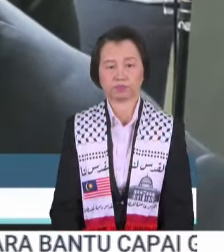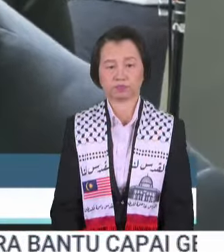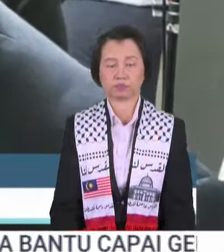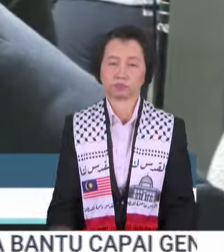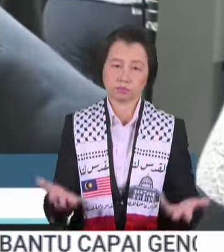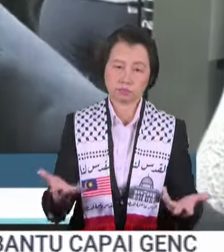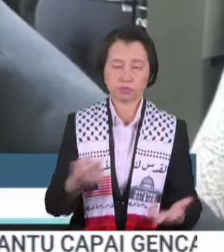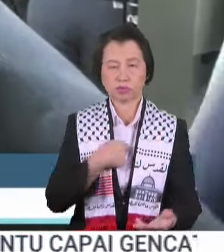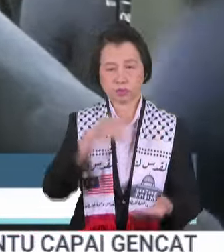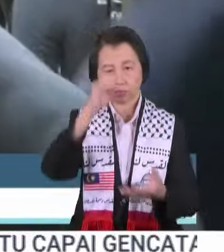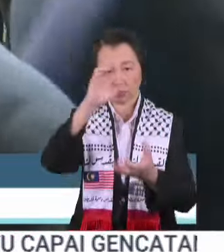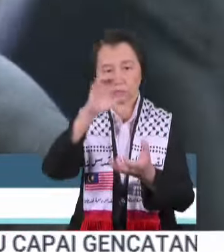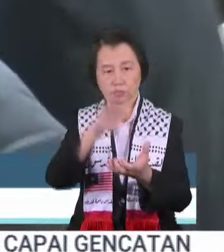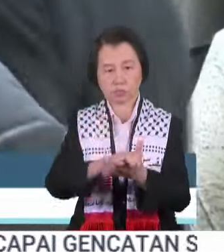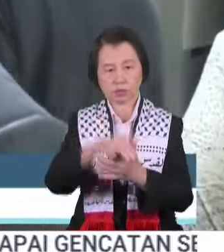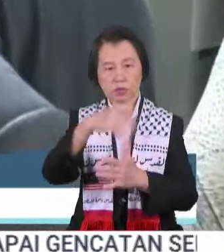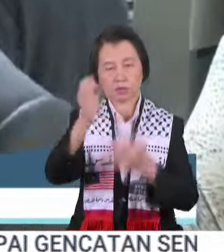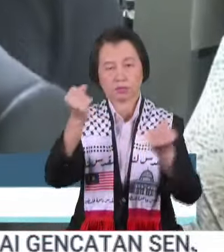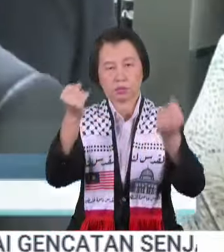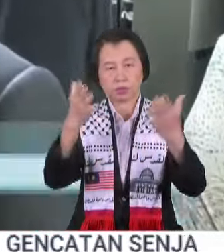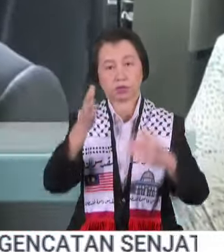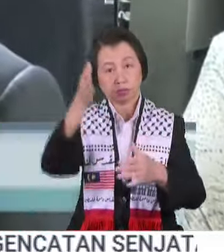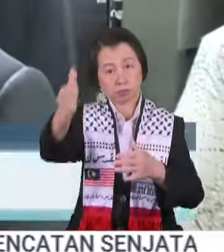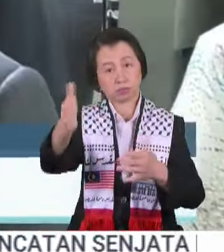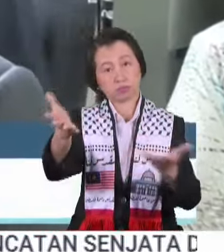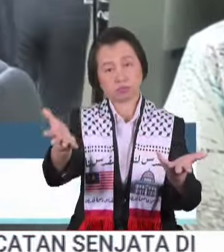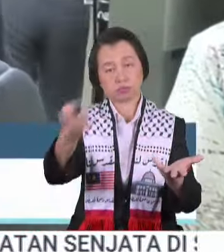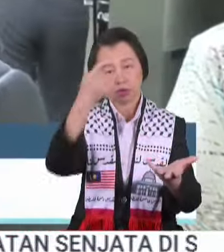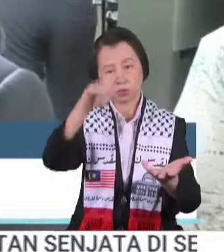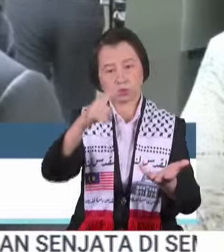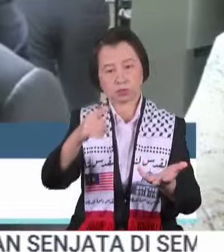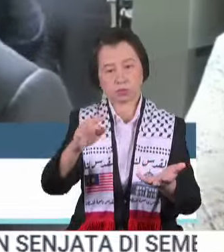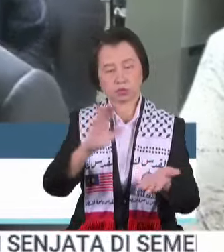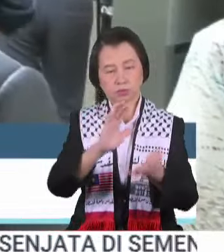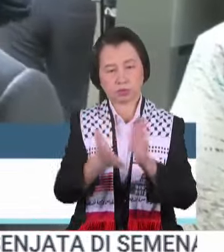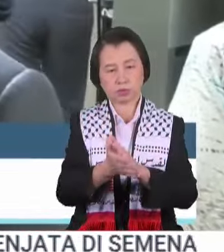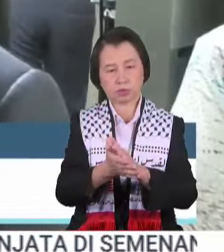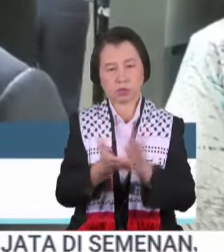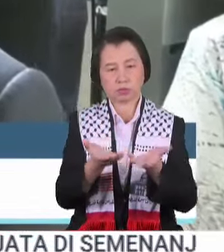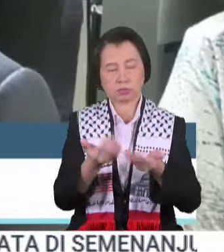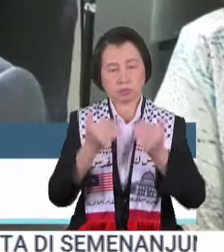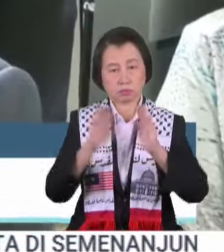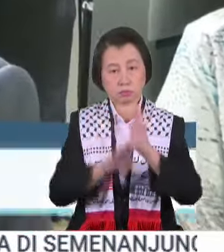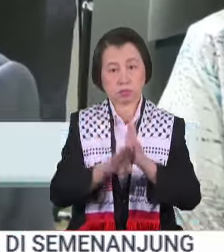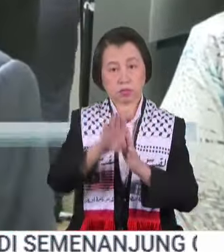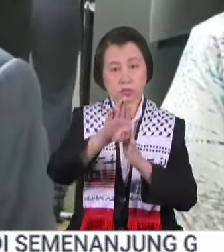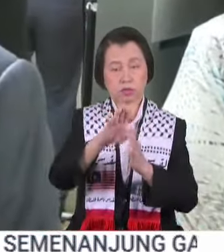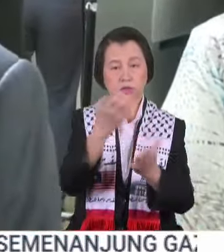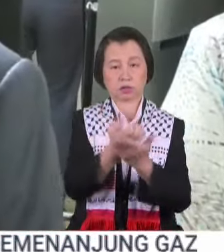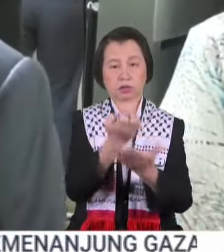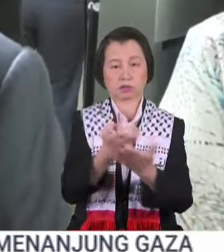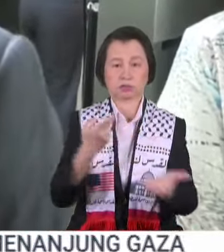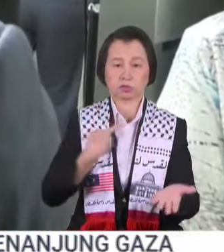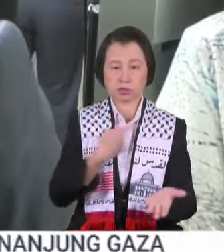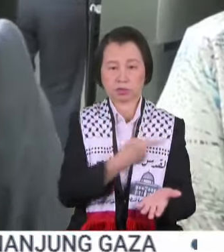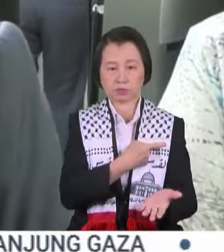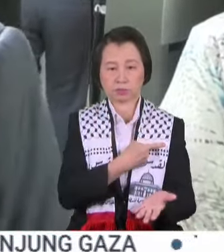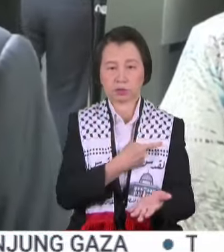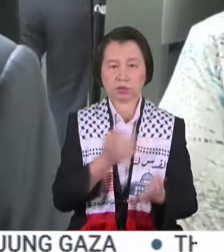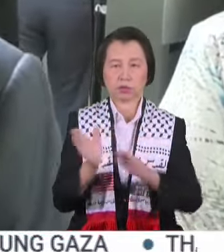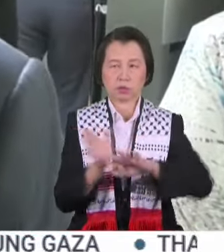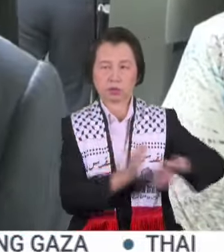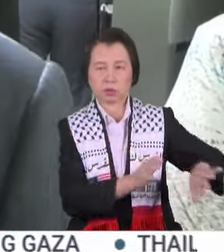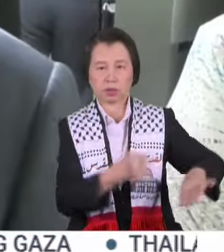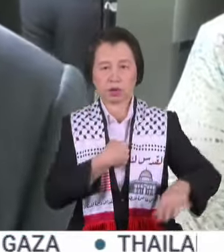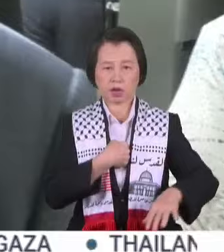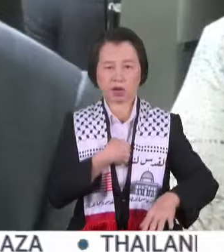Jadi saya percaya lebih banyak lagi akan datang untuk mengangkatkan ekonomi kita. Dan selain daripada itu, saya